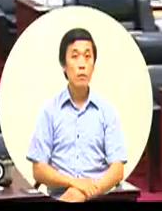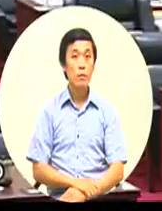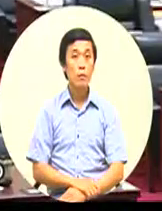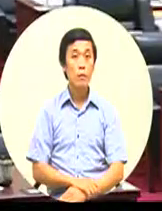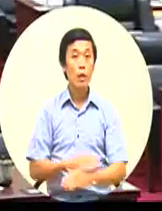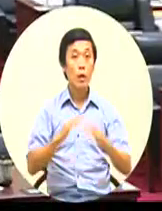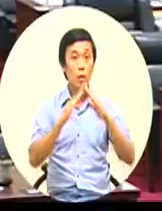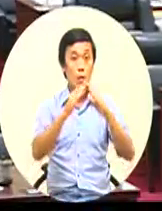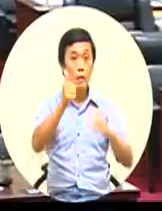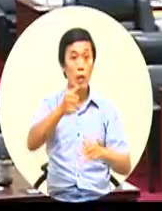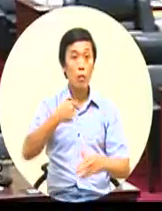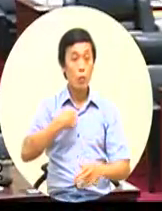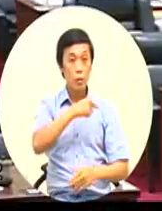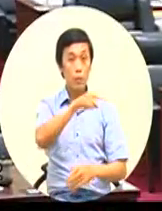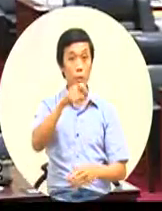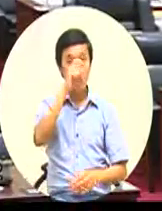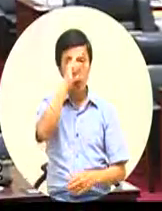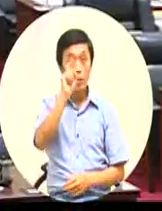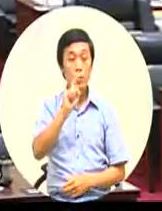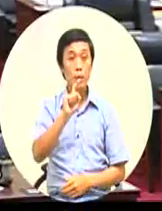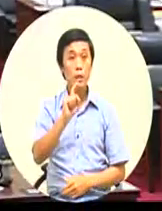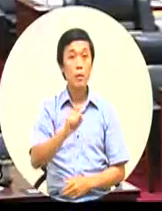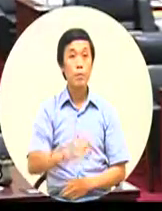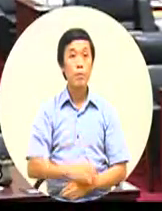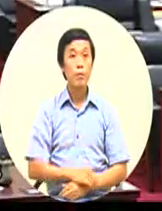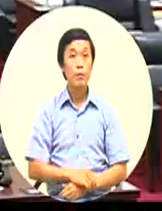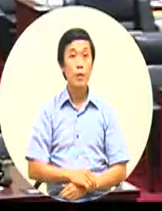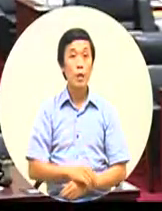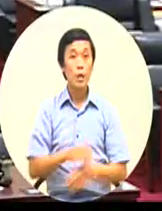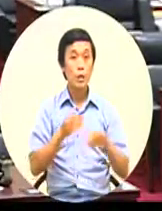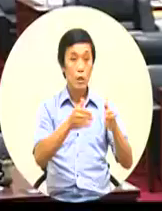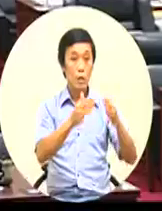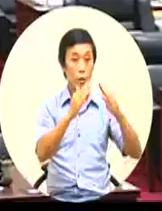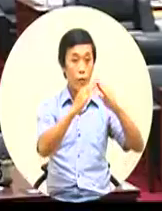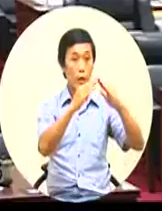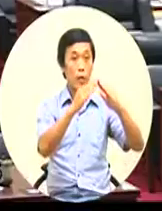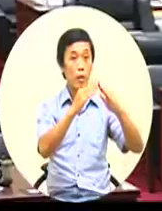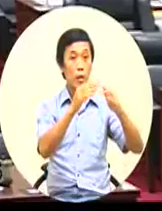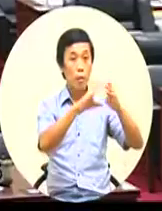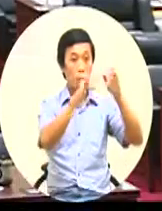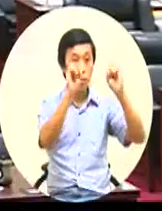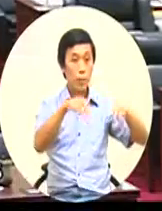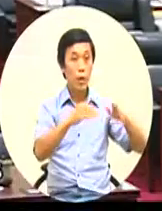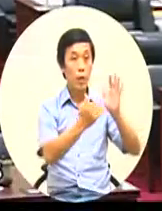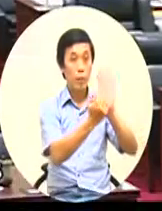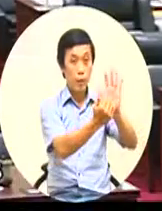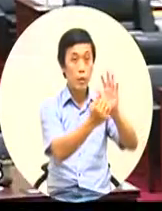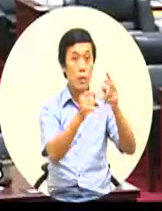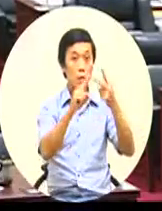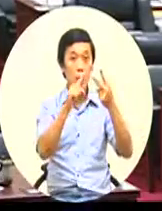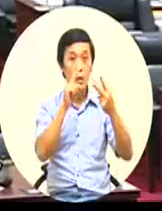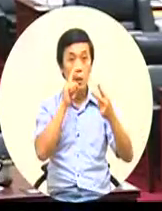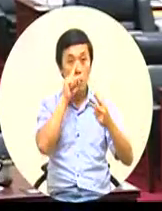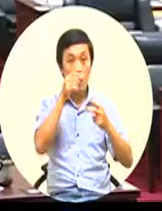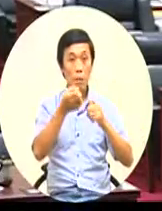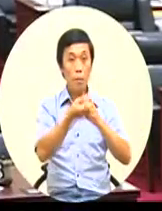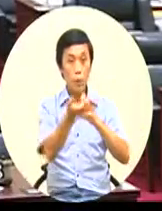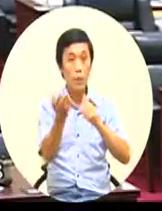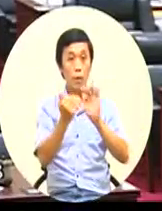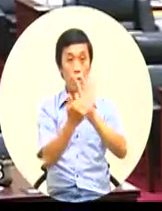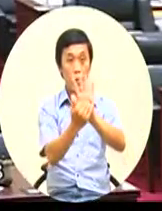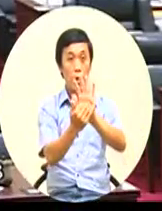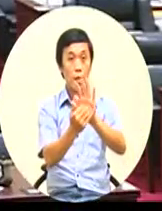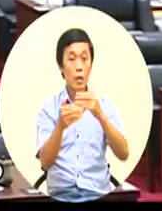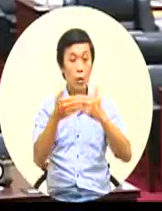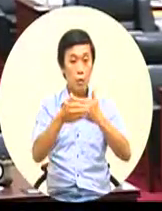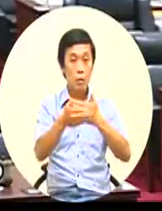市长，我们希望这一个这么多的反拆迁、反污染的案子，程序正义上 希望市长各